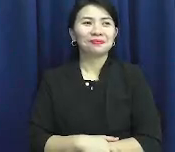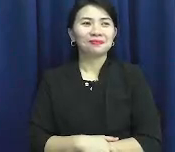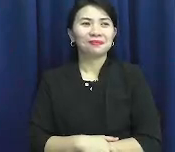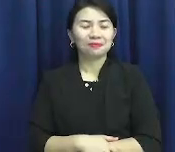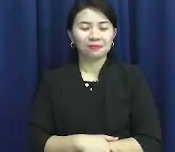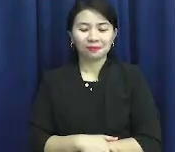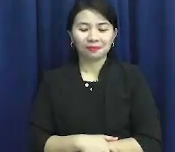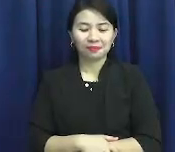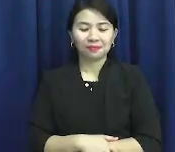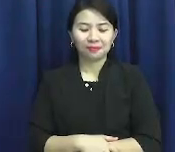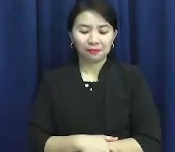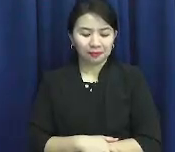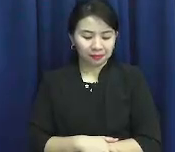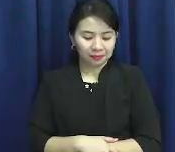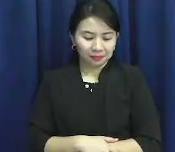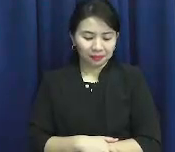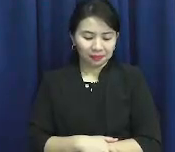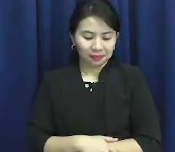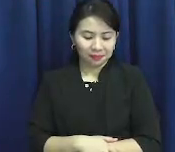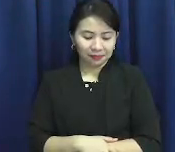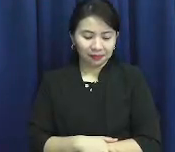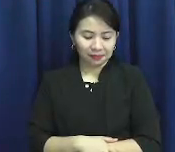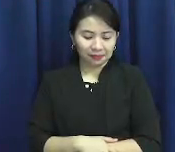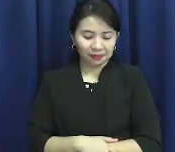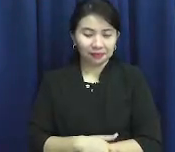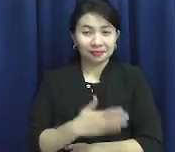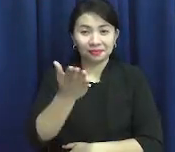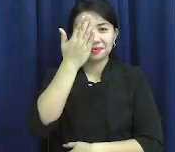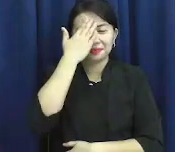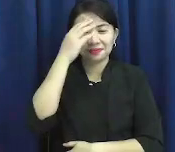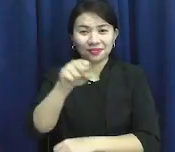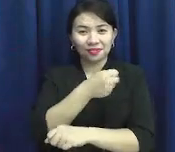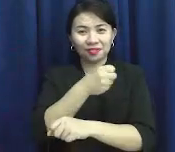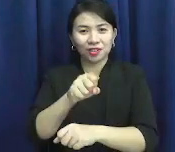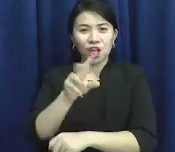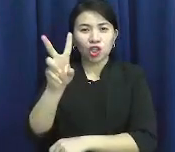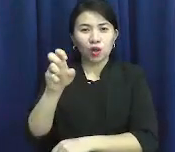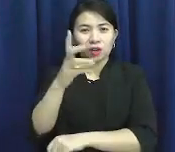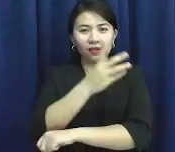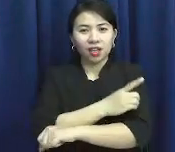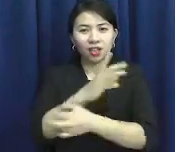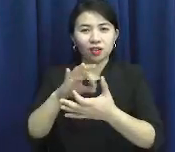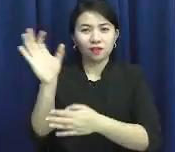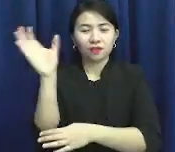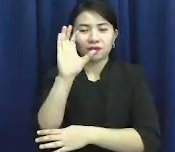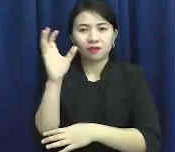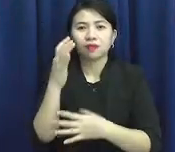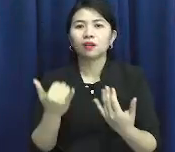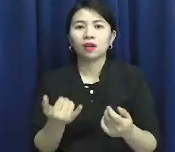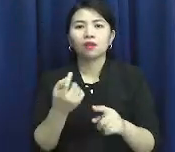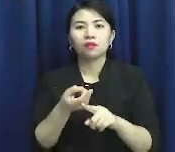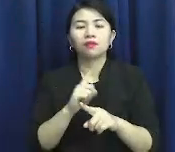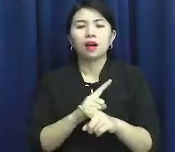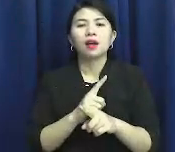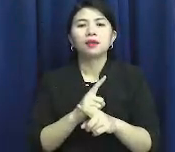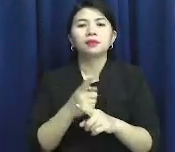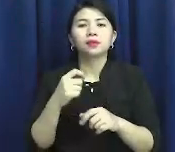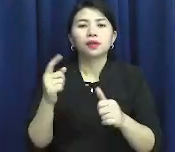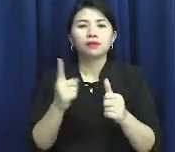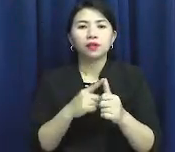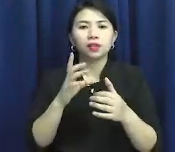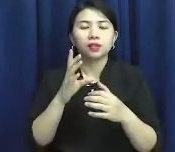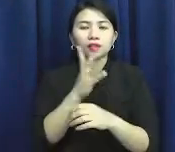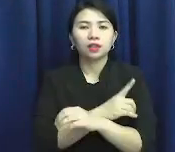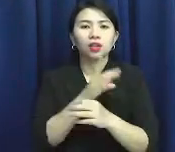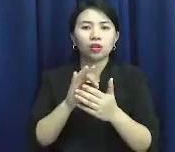Kabisado mo yun. Talagang may natanggap kang ganun. From the first day of Christmas. Ito kaya, from the first day of this season,